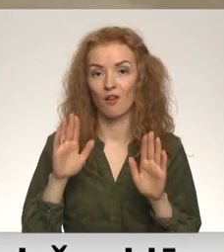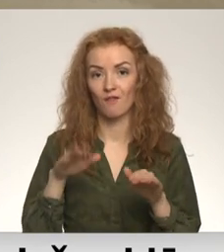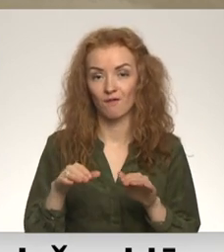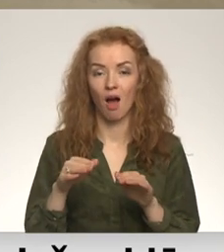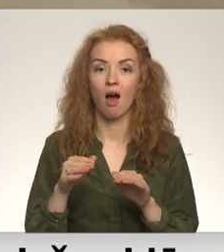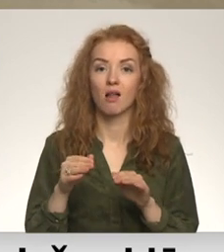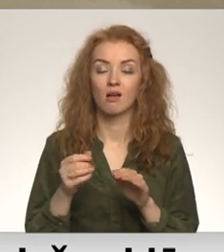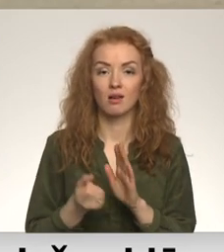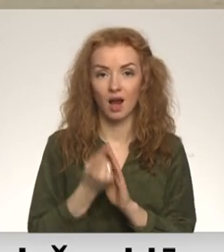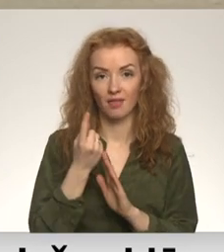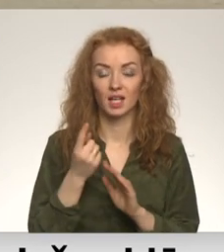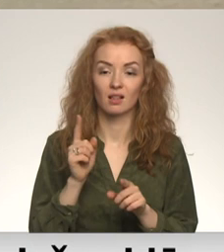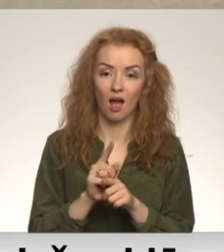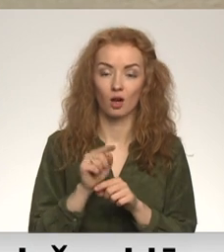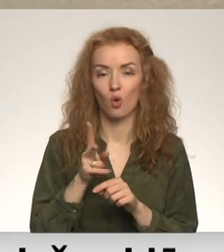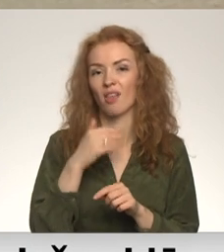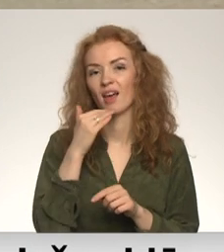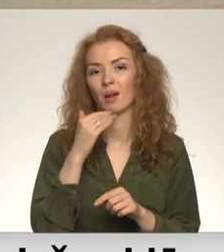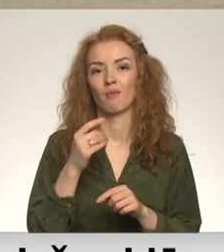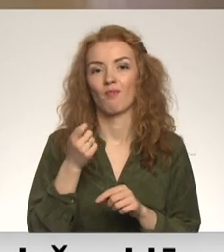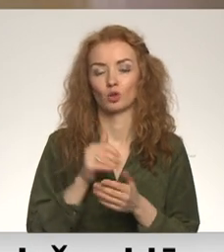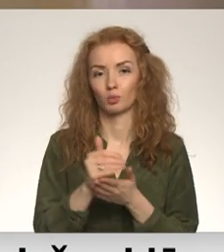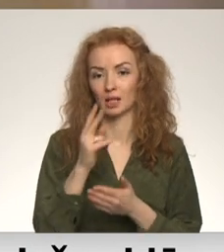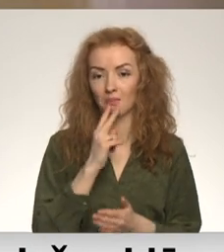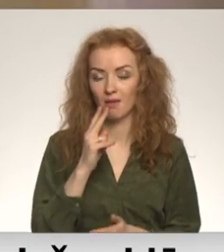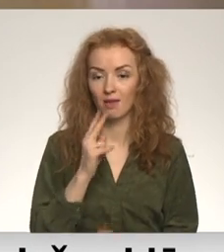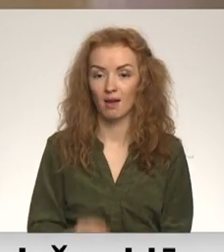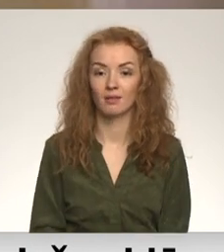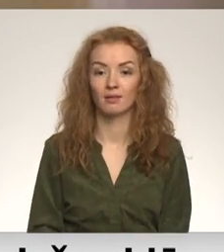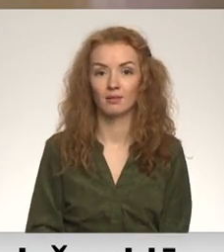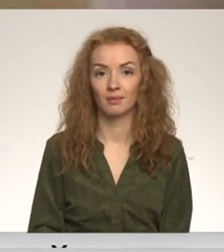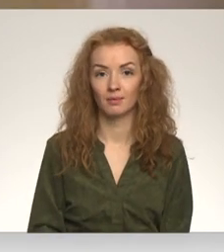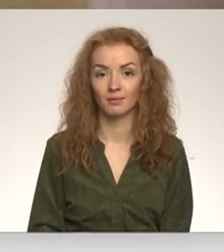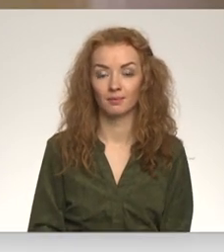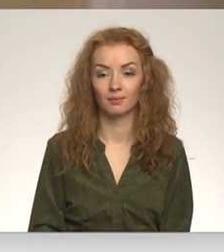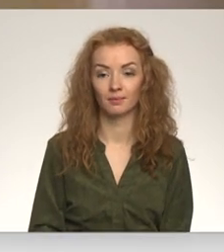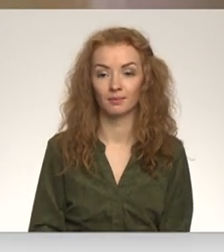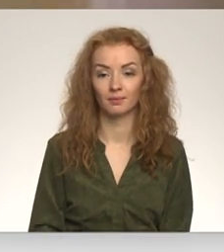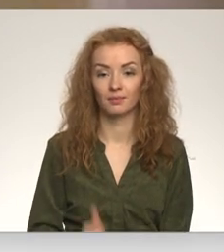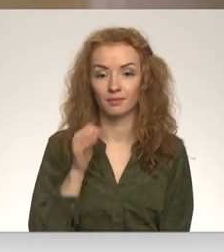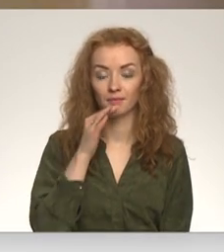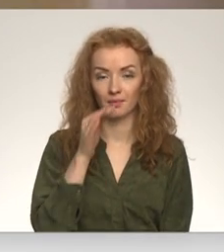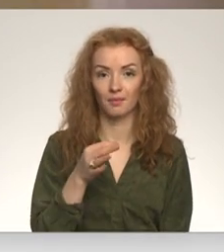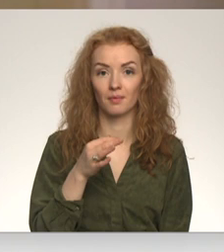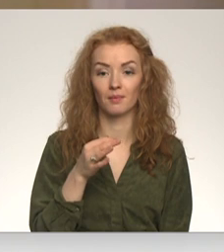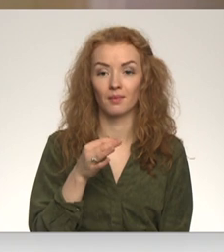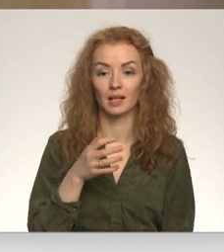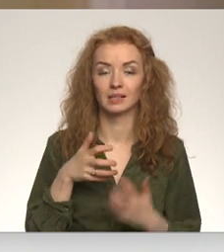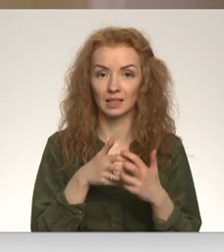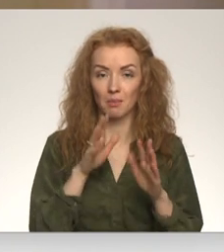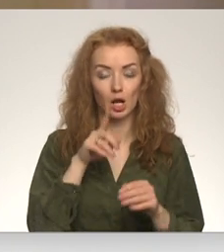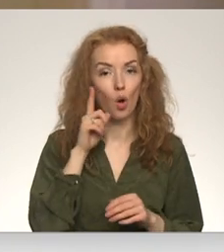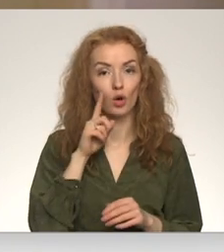sekmēt, nevēlēšanos arī sākt smēķēšanu. Cīnīties jauniešu veselību un cīnīties